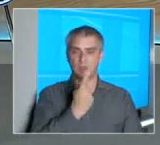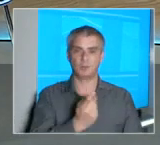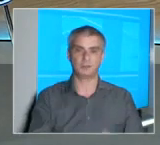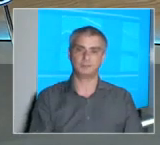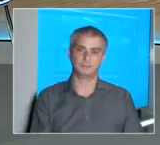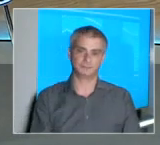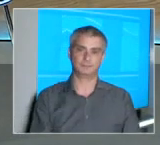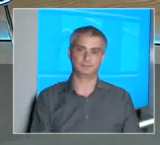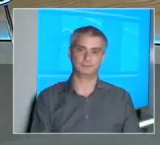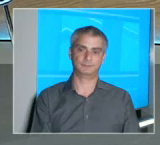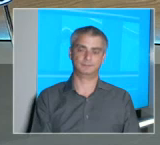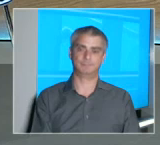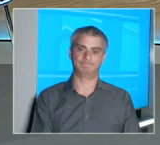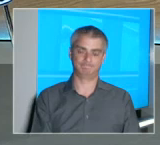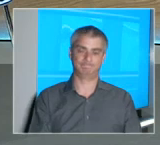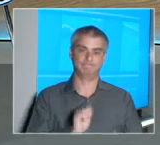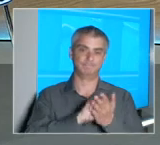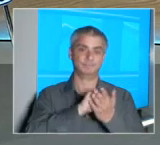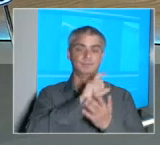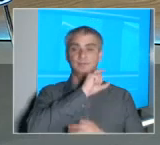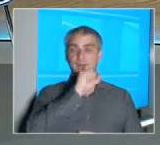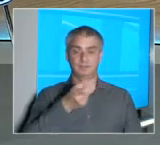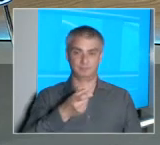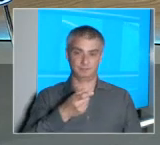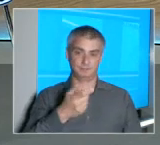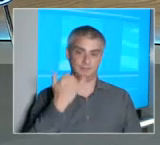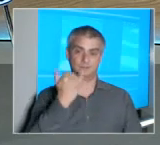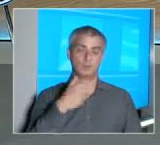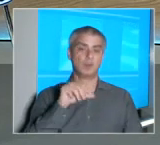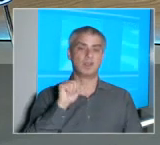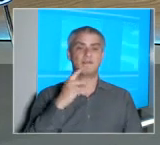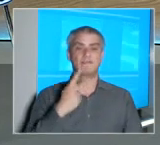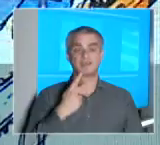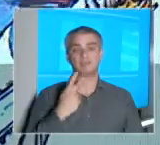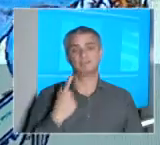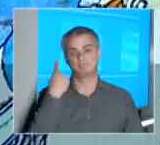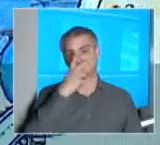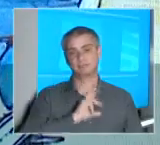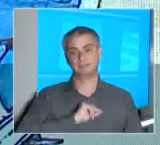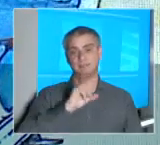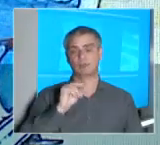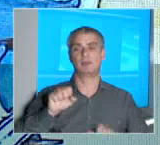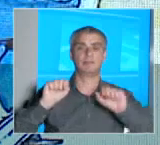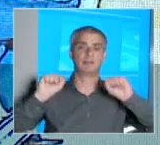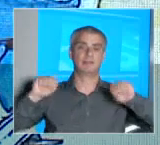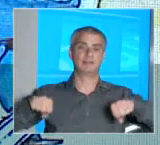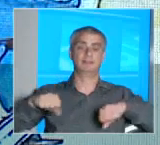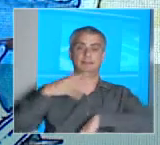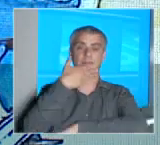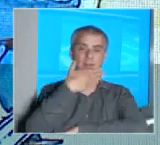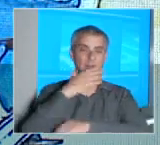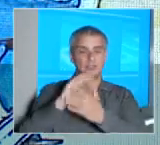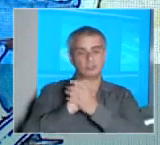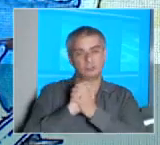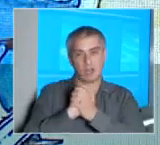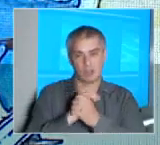הבוקר. מעריב, בקריקטורה של אורי פינק שכולה, הזדהות עם נשיא המדינה. שלום